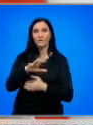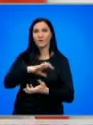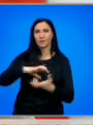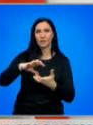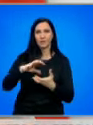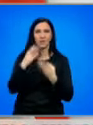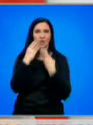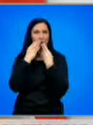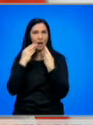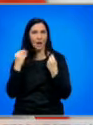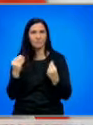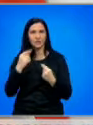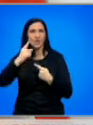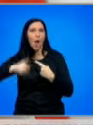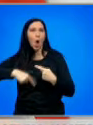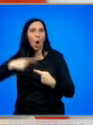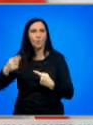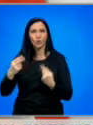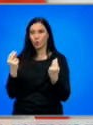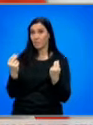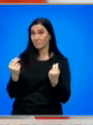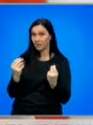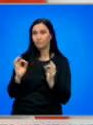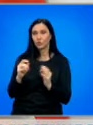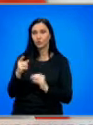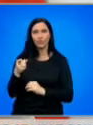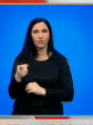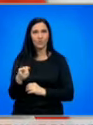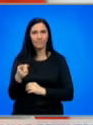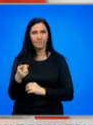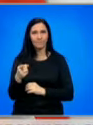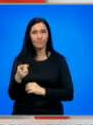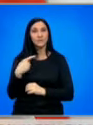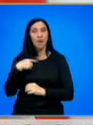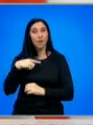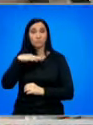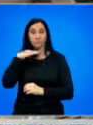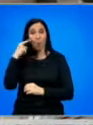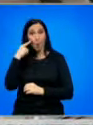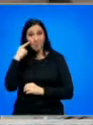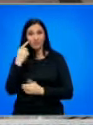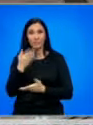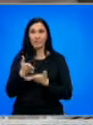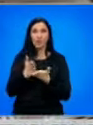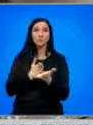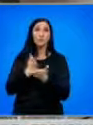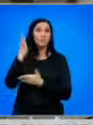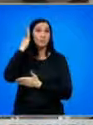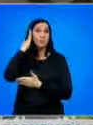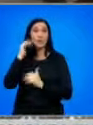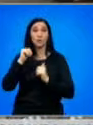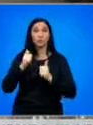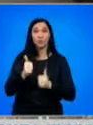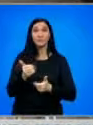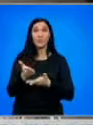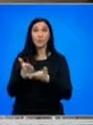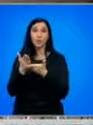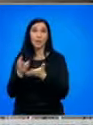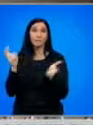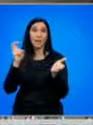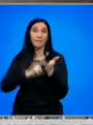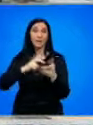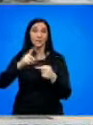COVID-кризата, липсата на оборотни средства и именно там се опитваме да помогнем. Според министъра на туризма, подкрепата на